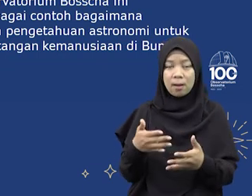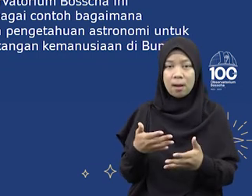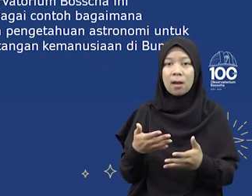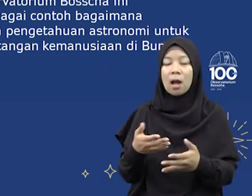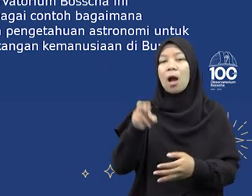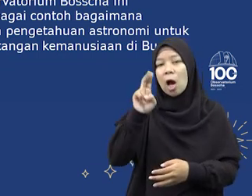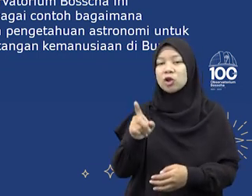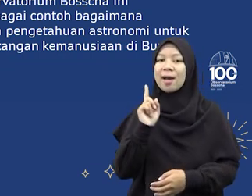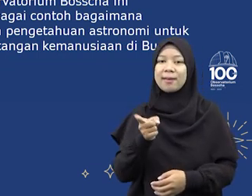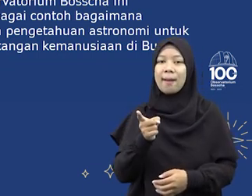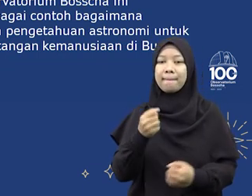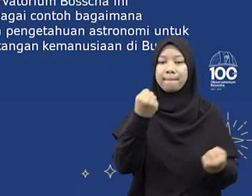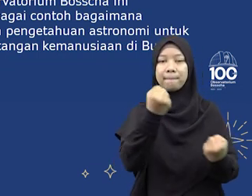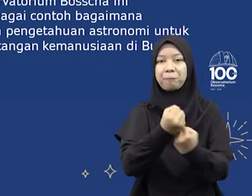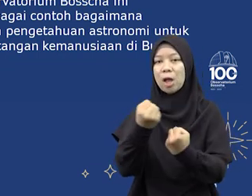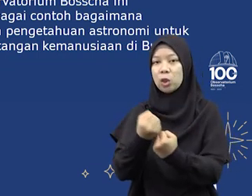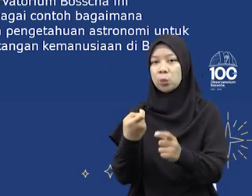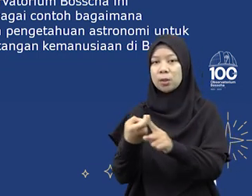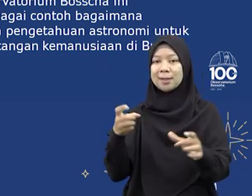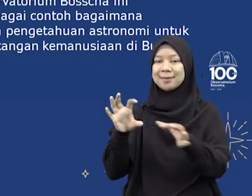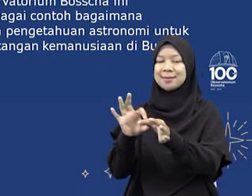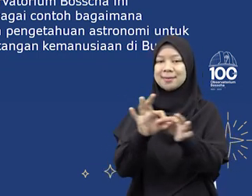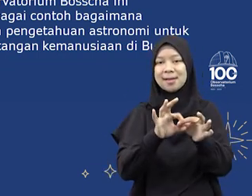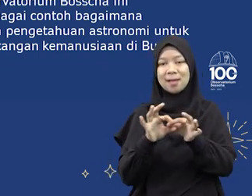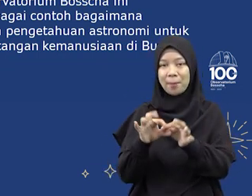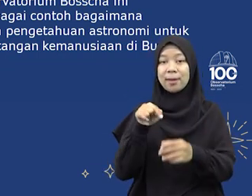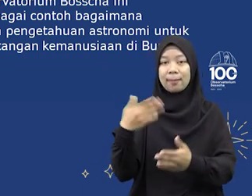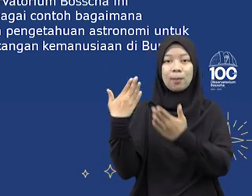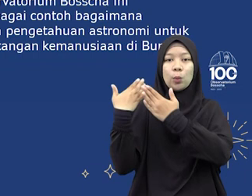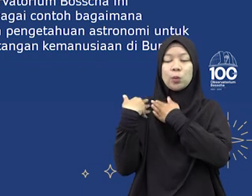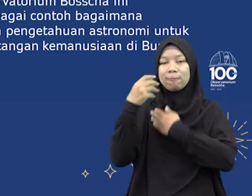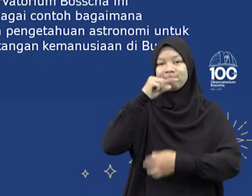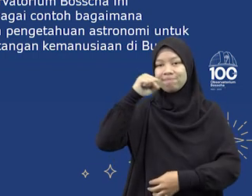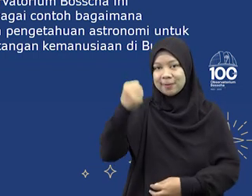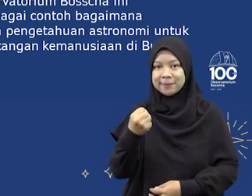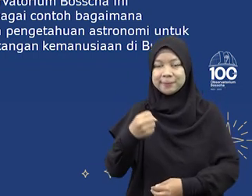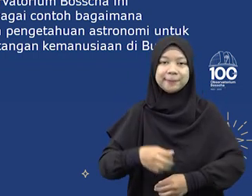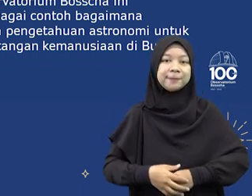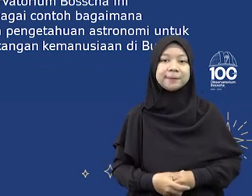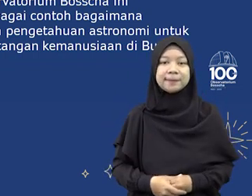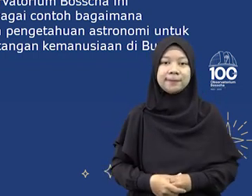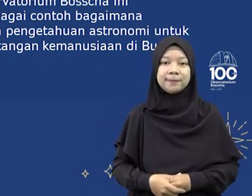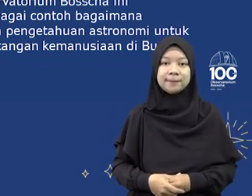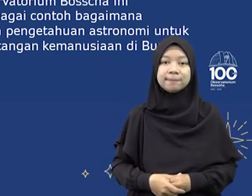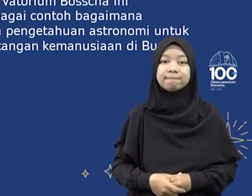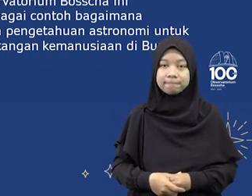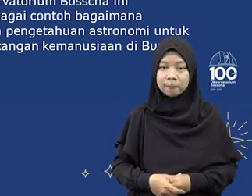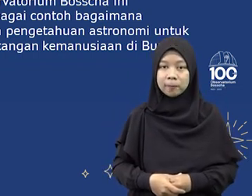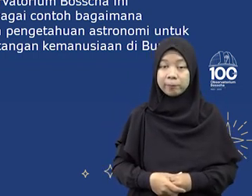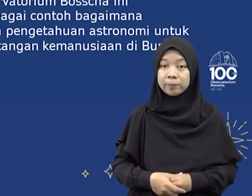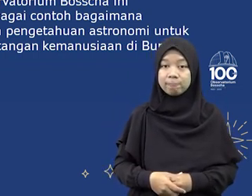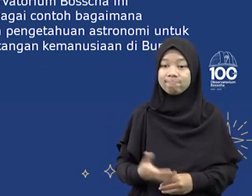semua Mitra siapa lagi ini adalah tanggung jawab ITB para